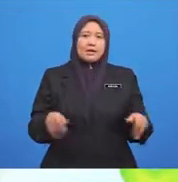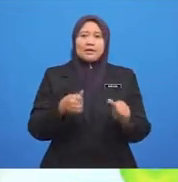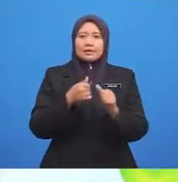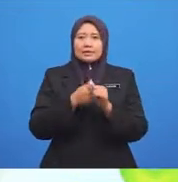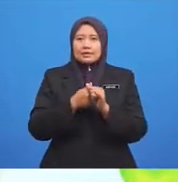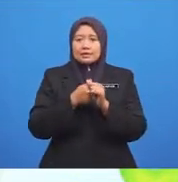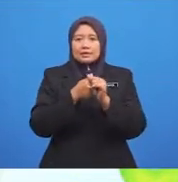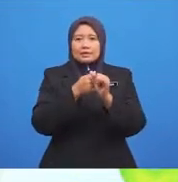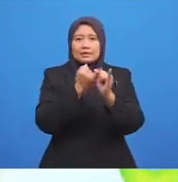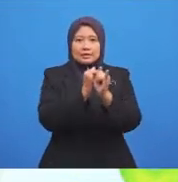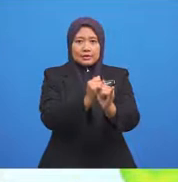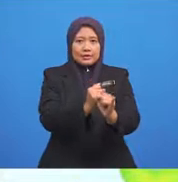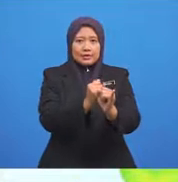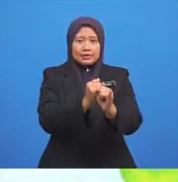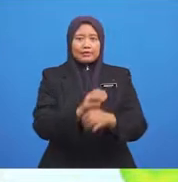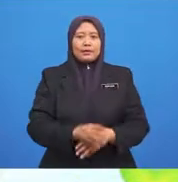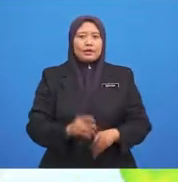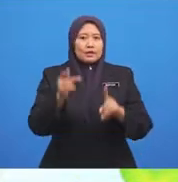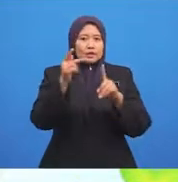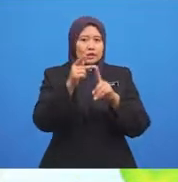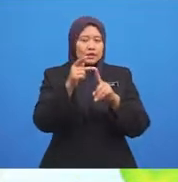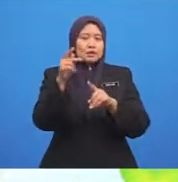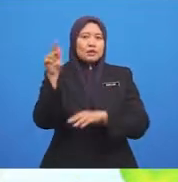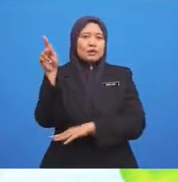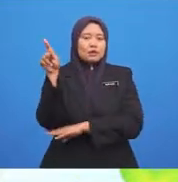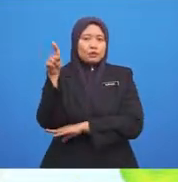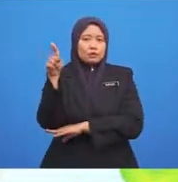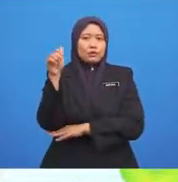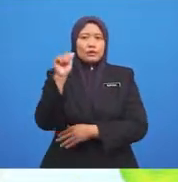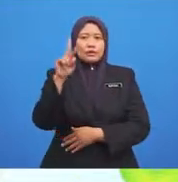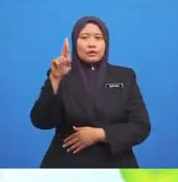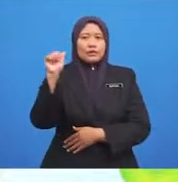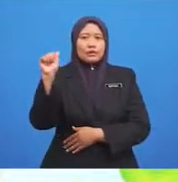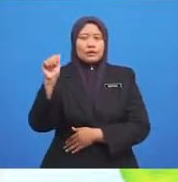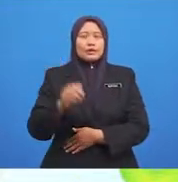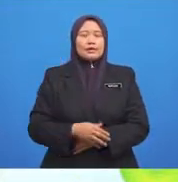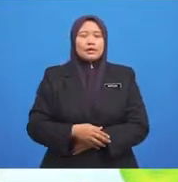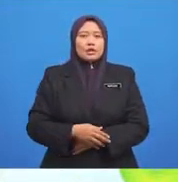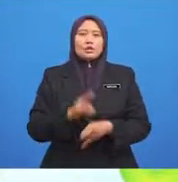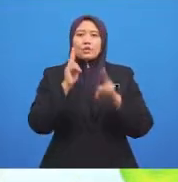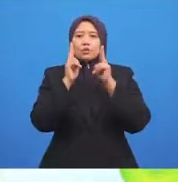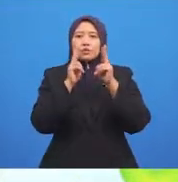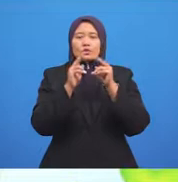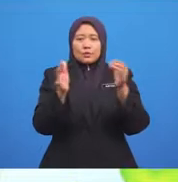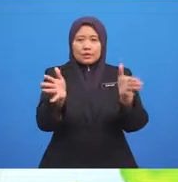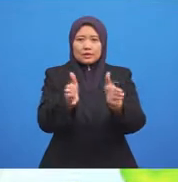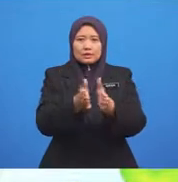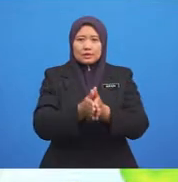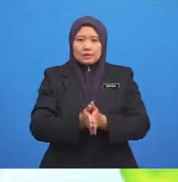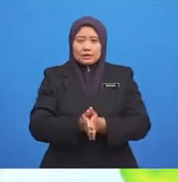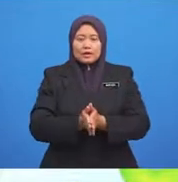seiring ke pohon ara. Ucapan salam